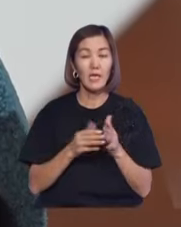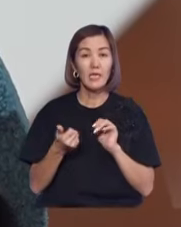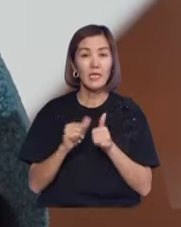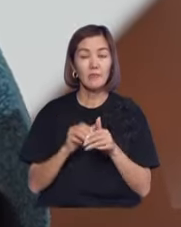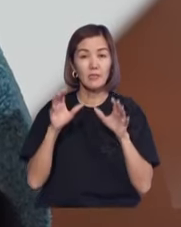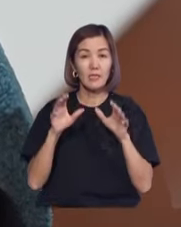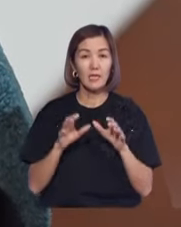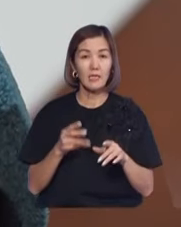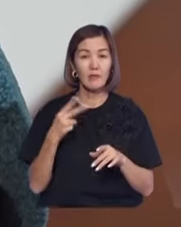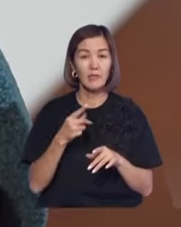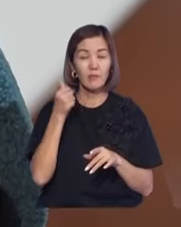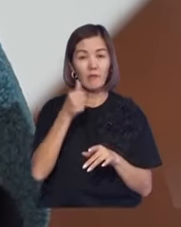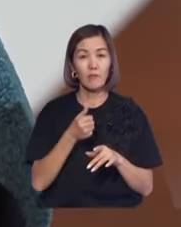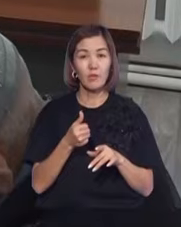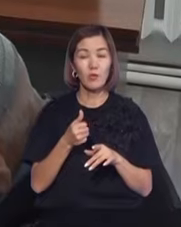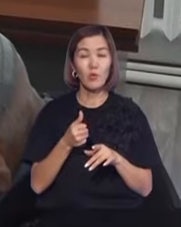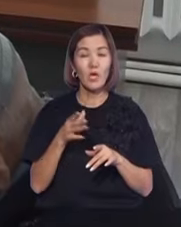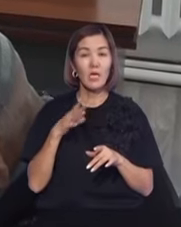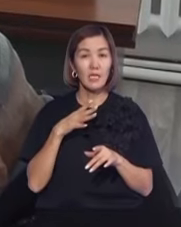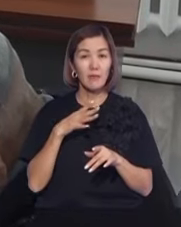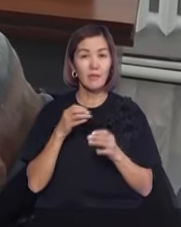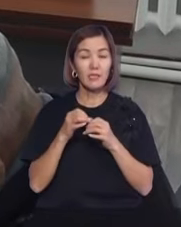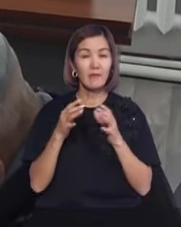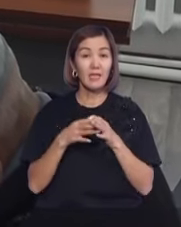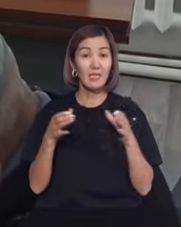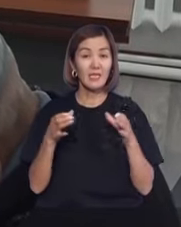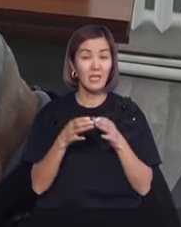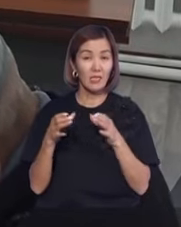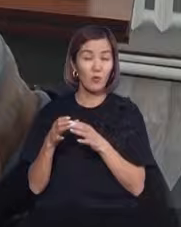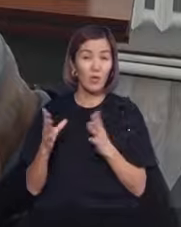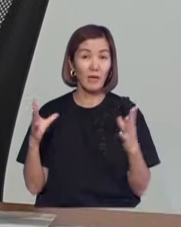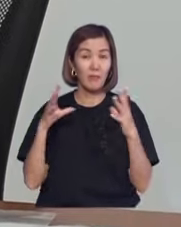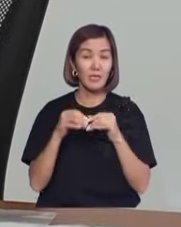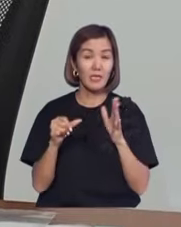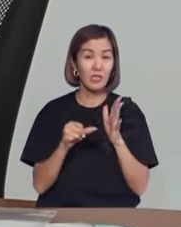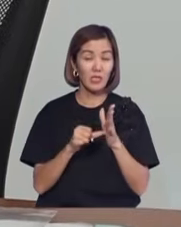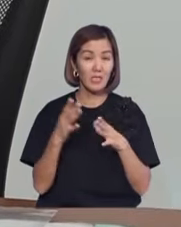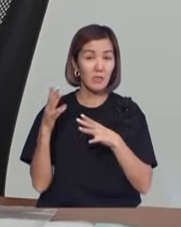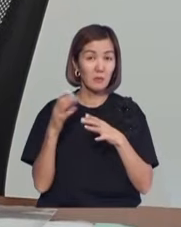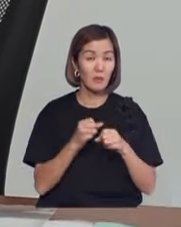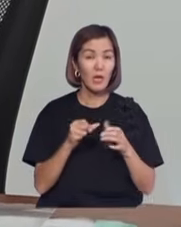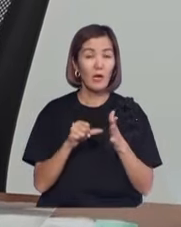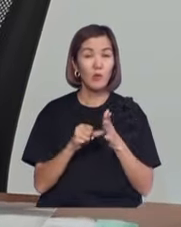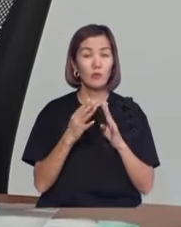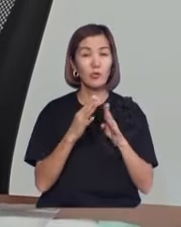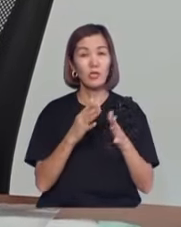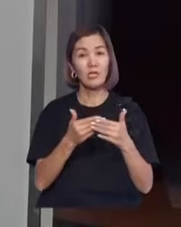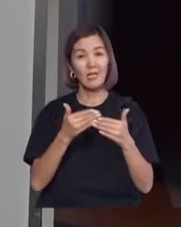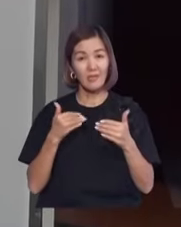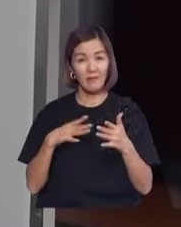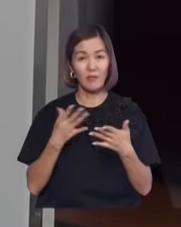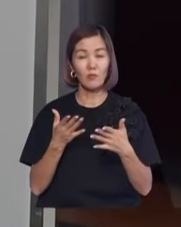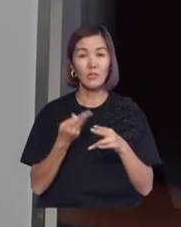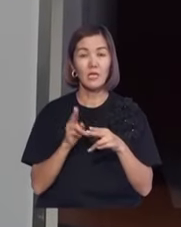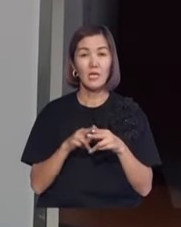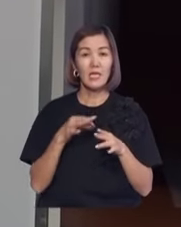изменений в законодательстве в 2021 году, когда 19 категорий объединили в 6, его очередь отодвинулась. Как